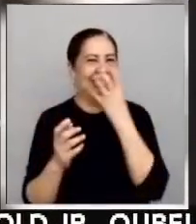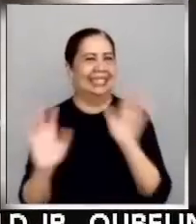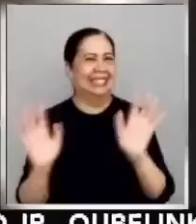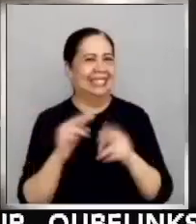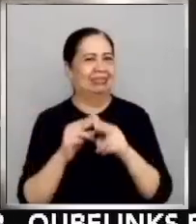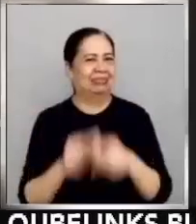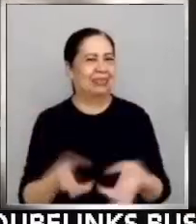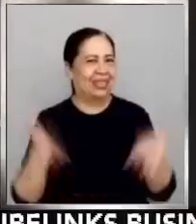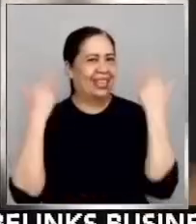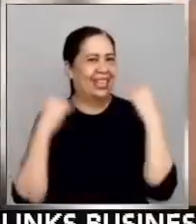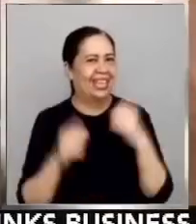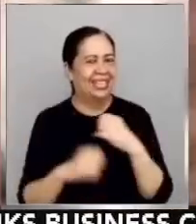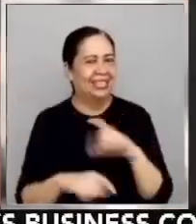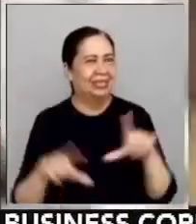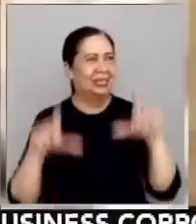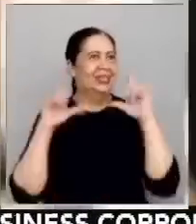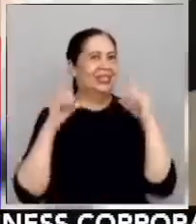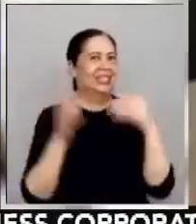Baka ma-demonize ako ulit.